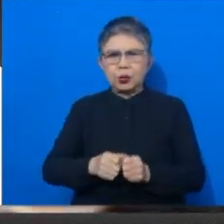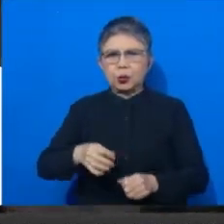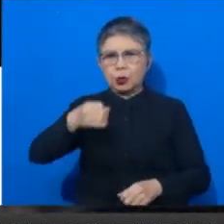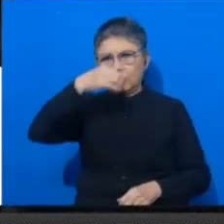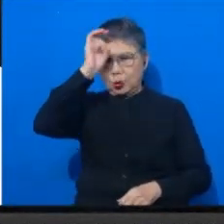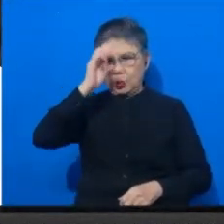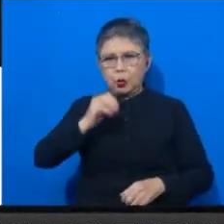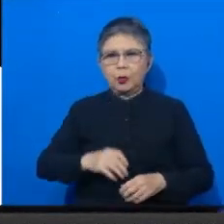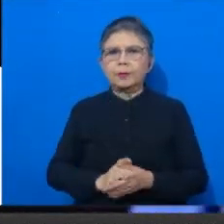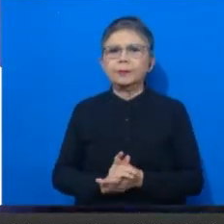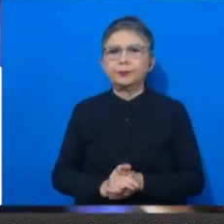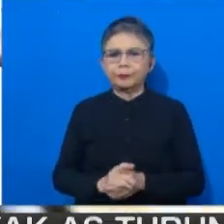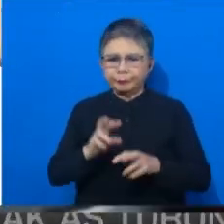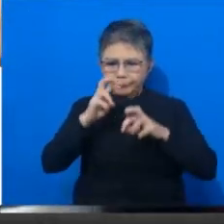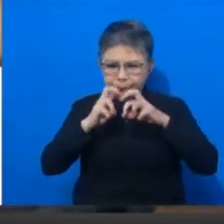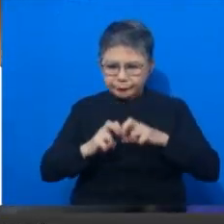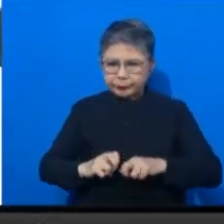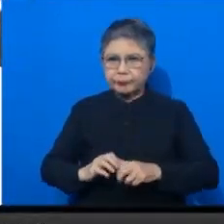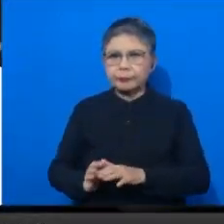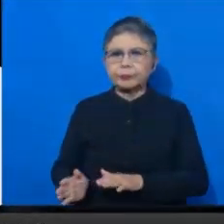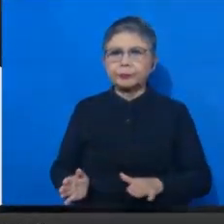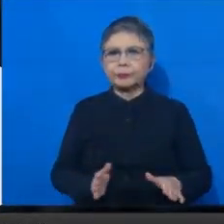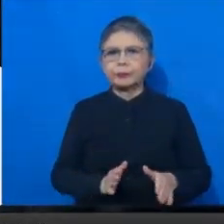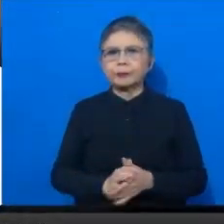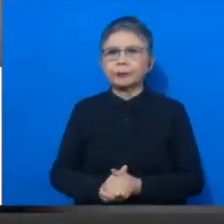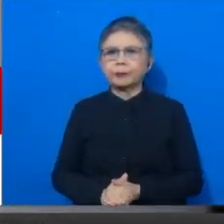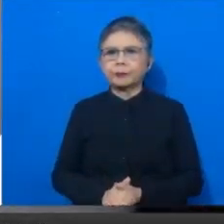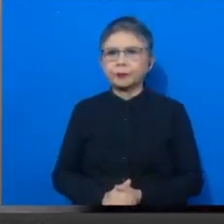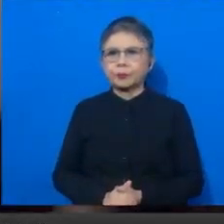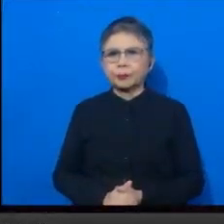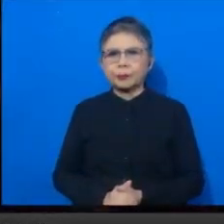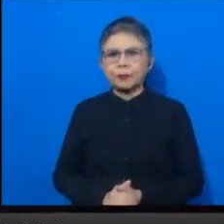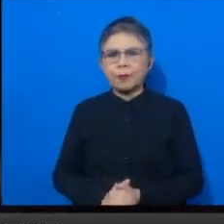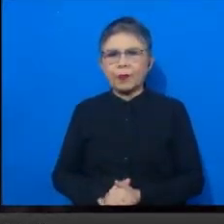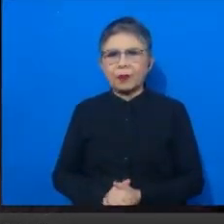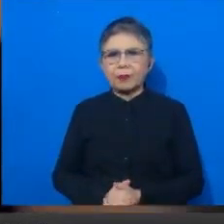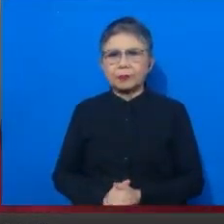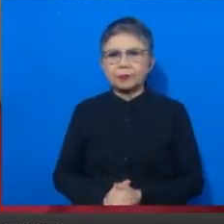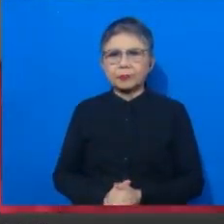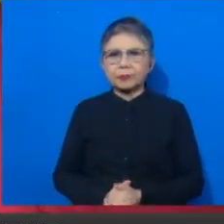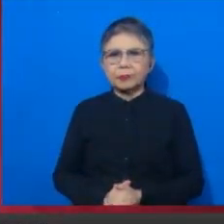diselidiki oleh polisi. Tim Liputan CNN Indonesia.